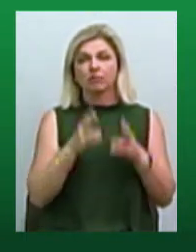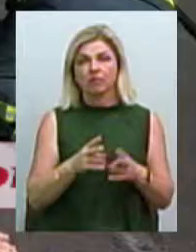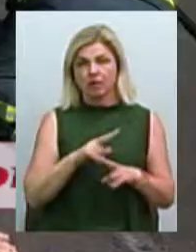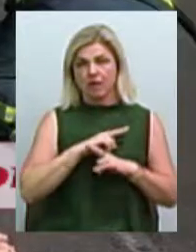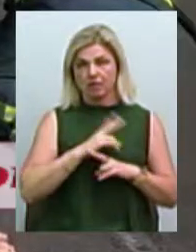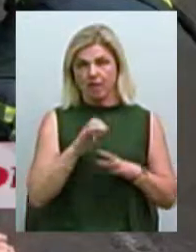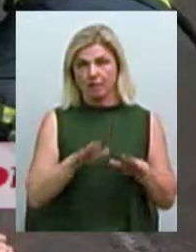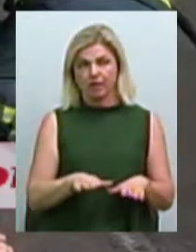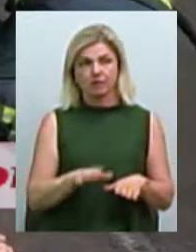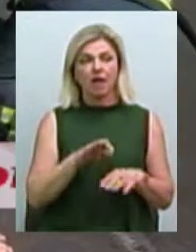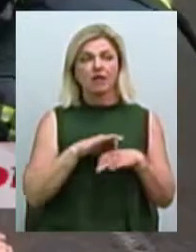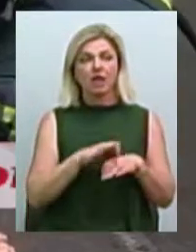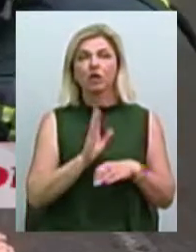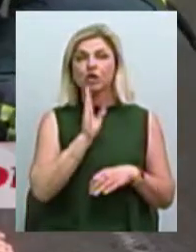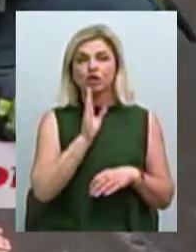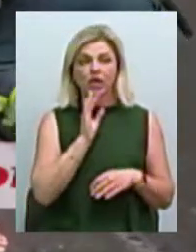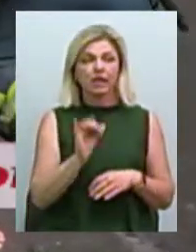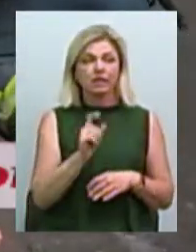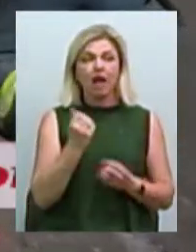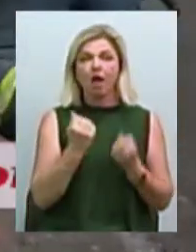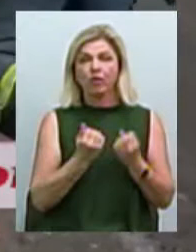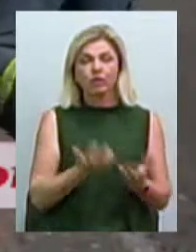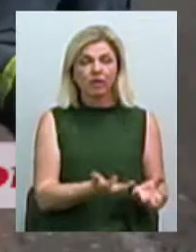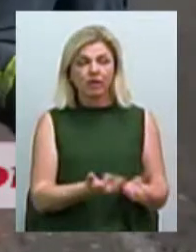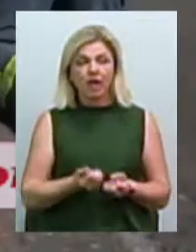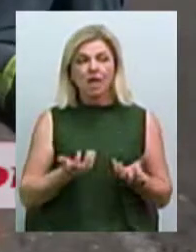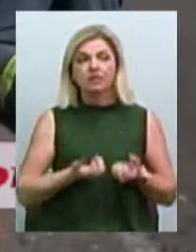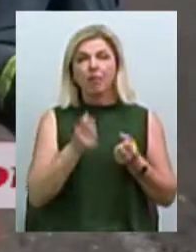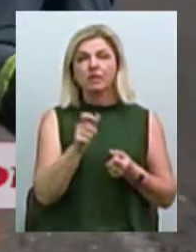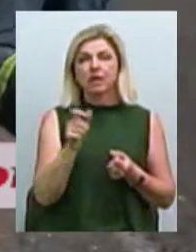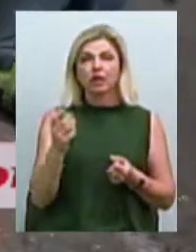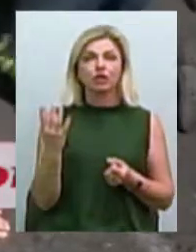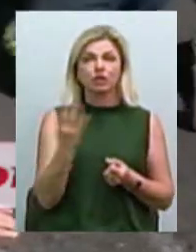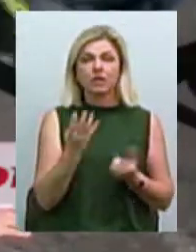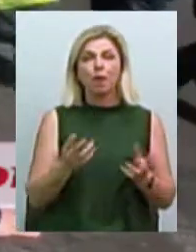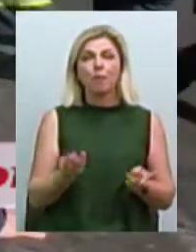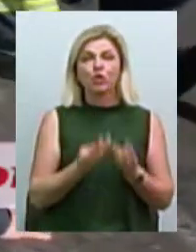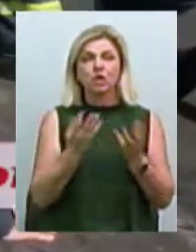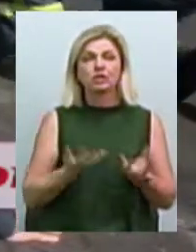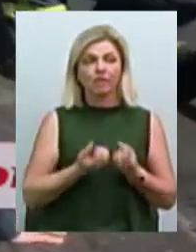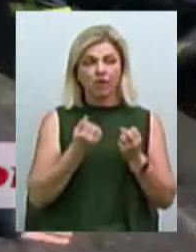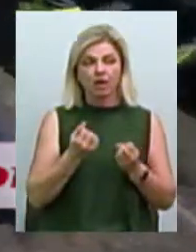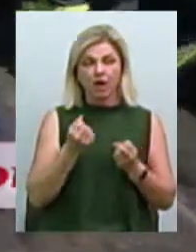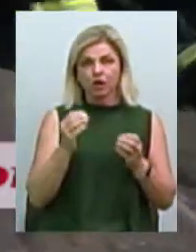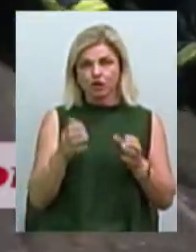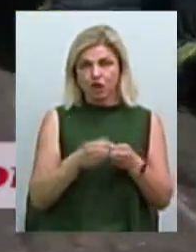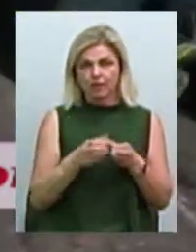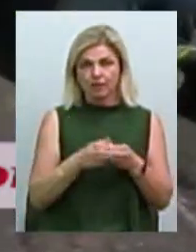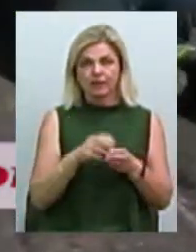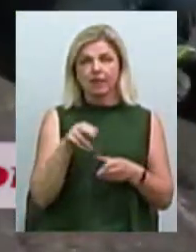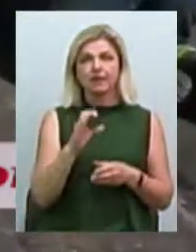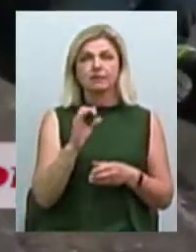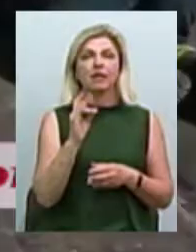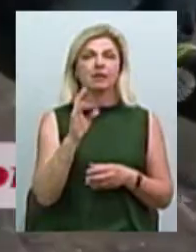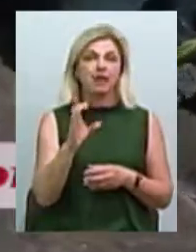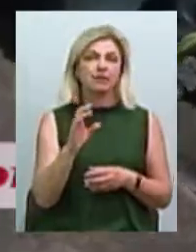місці. Тіло жінки з-під автомобіля дістали рятувальники 4-ї державної пожежно-рятувальної частини головного управління ДСНС у